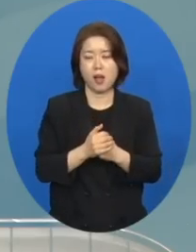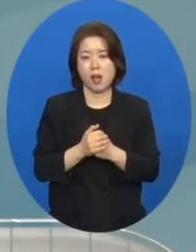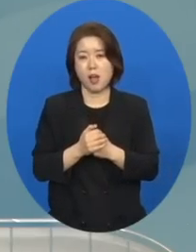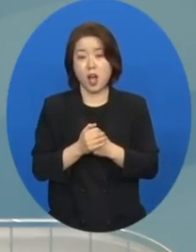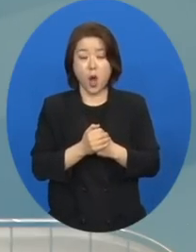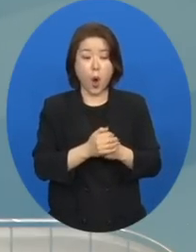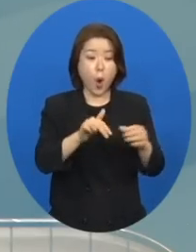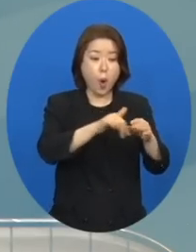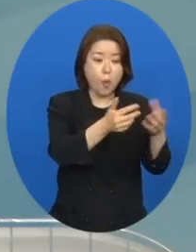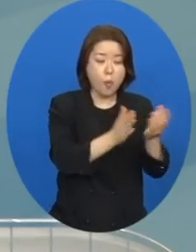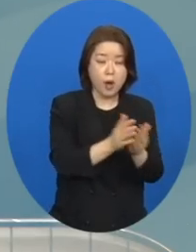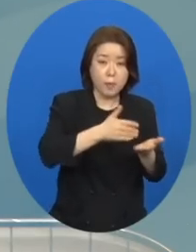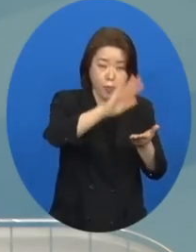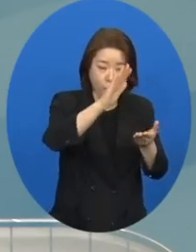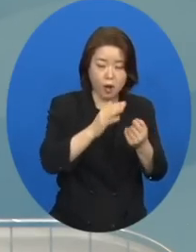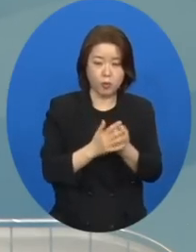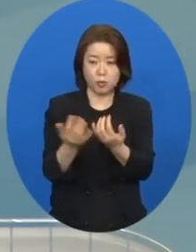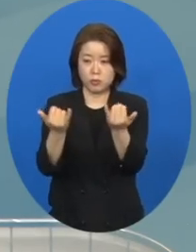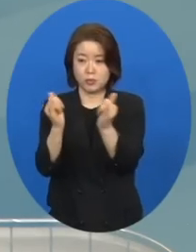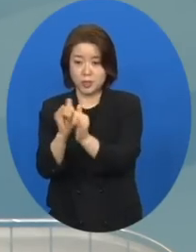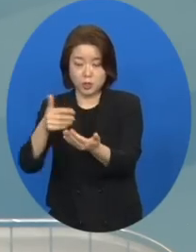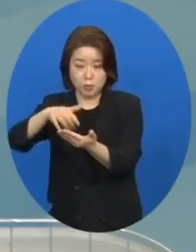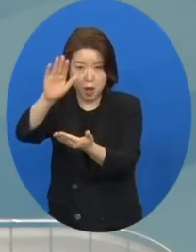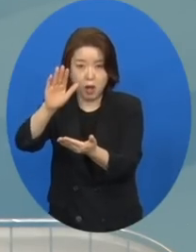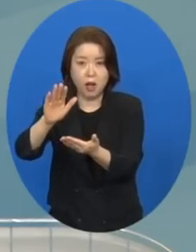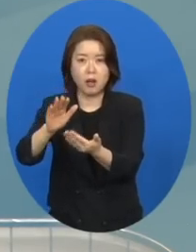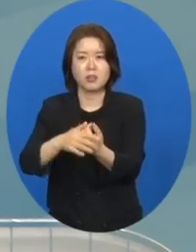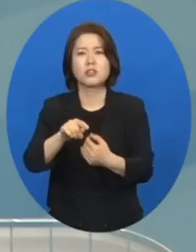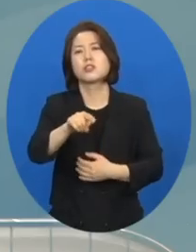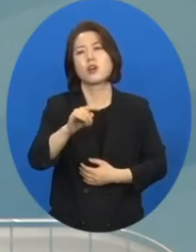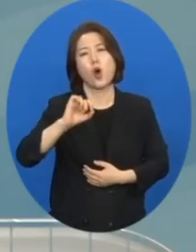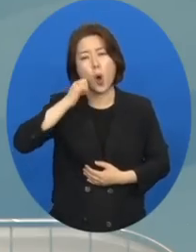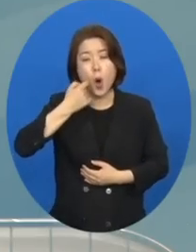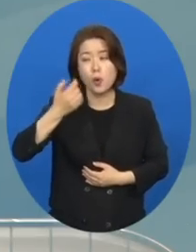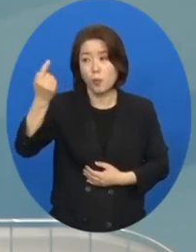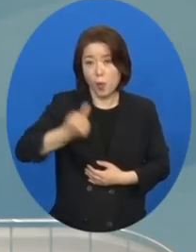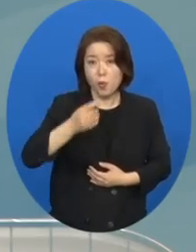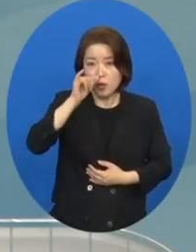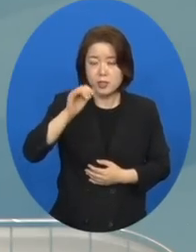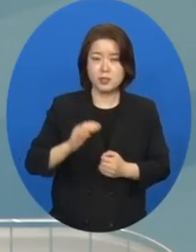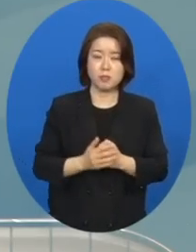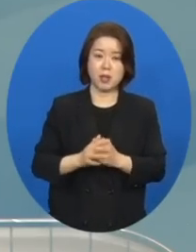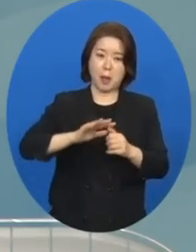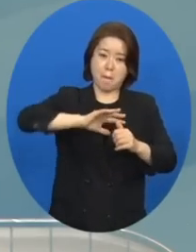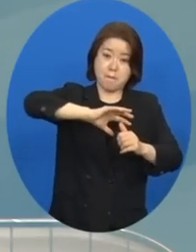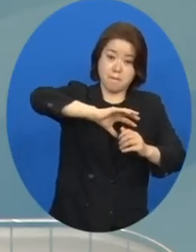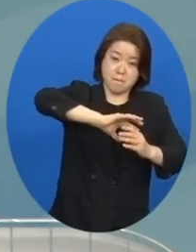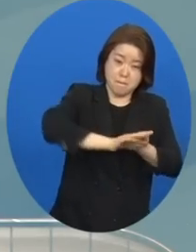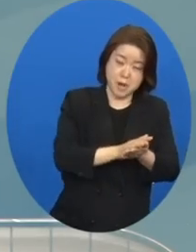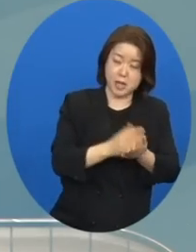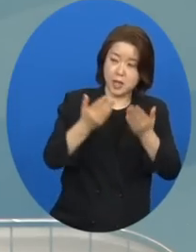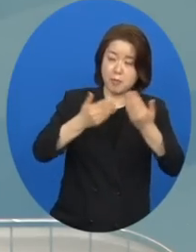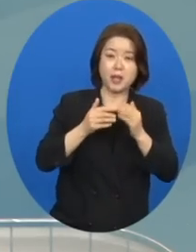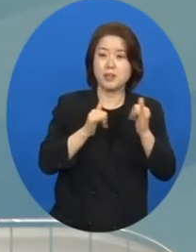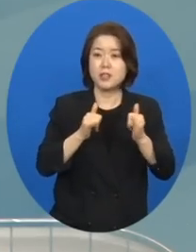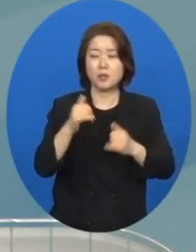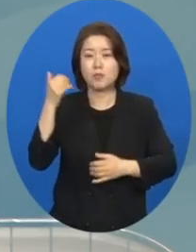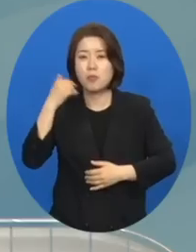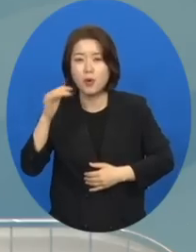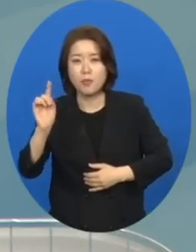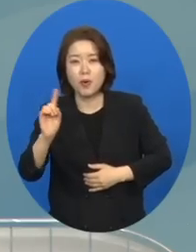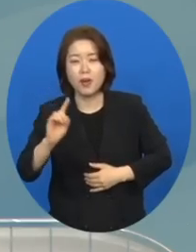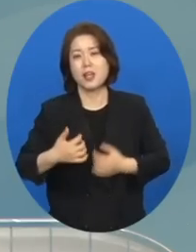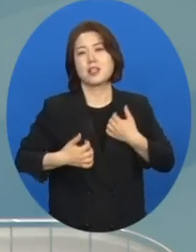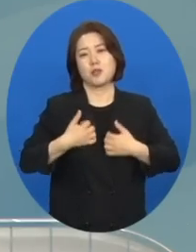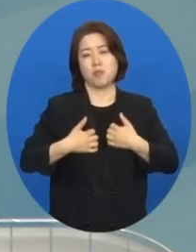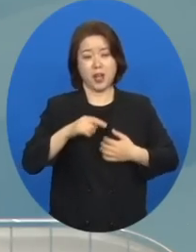공동체에서 쫓겨날 수도 있어 어려움이 있지만 그러나 박해를 받는 자에게 줄 모르겠습니다 기뻐하라 너희 상이 클 것이다